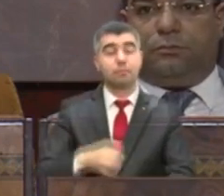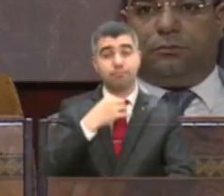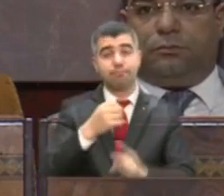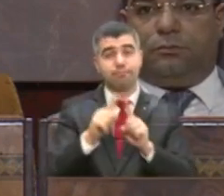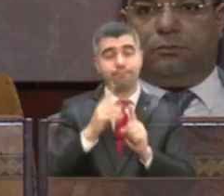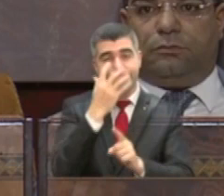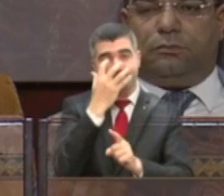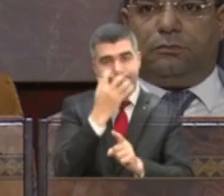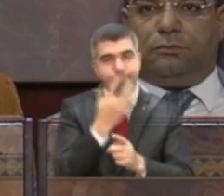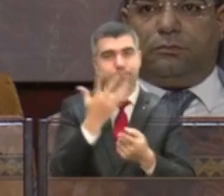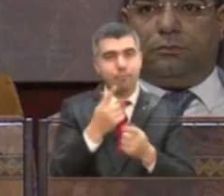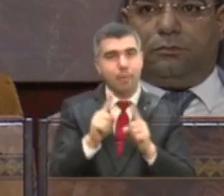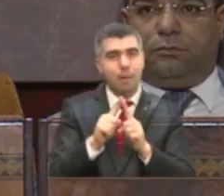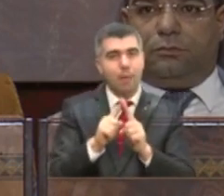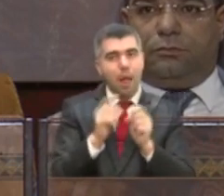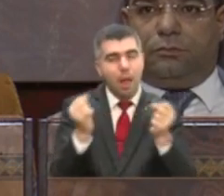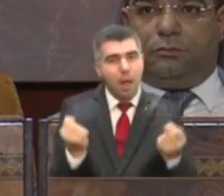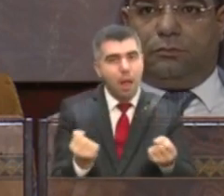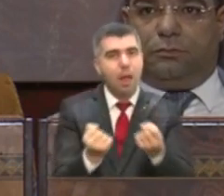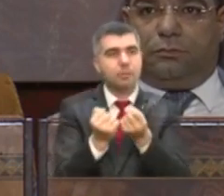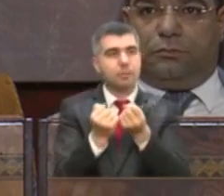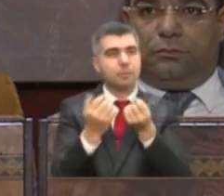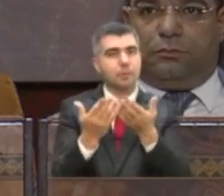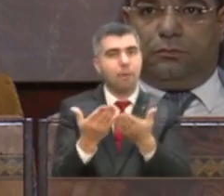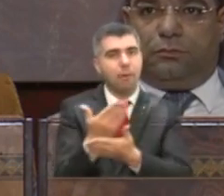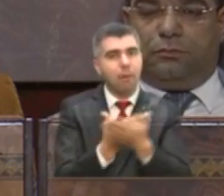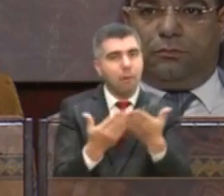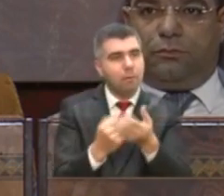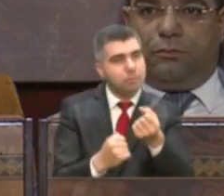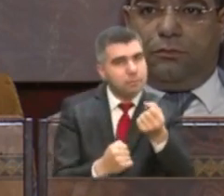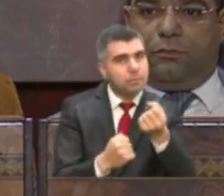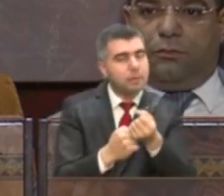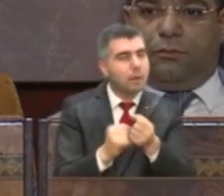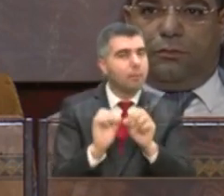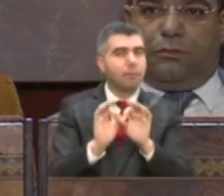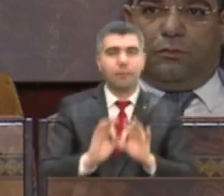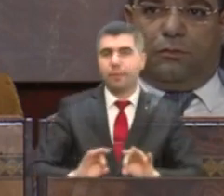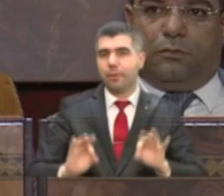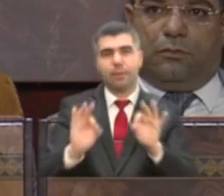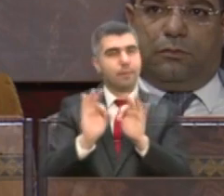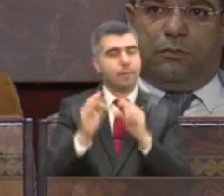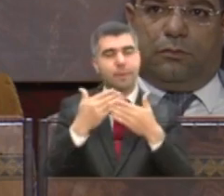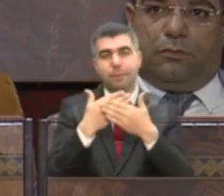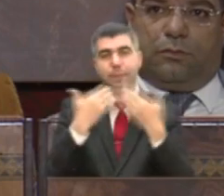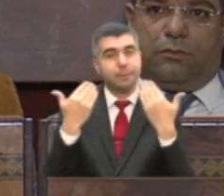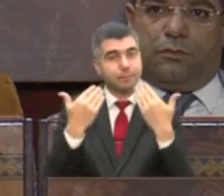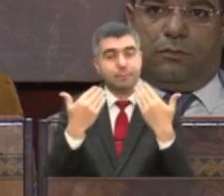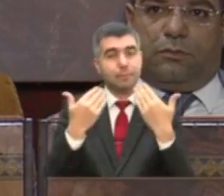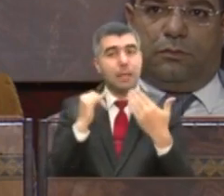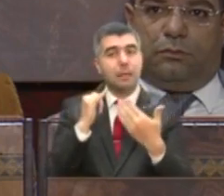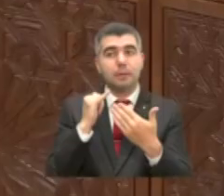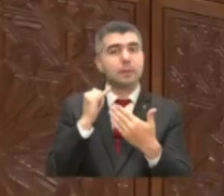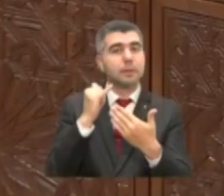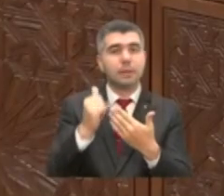لكن للأسف عجزتم عن توظيفها لخلق التنمية وتحقيق الرخاء. لقد تعاملتم دائما مع هذه الفئة على